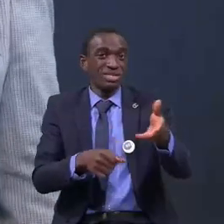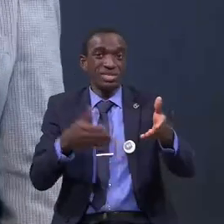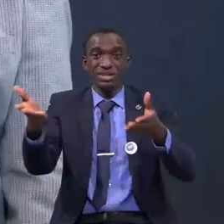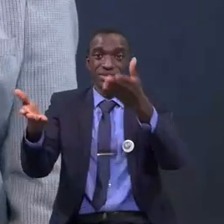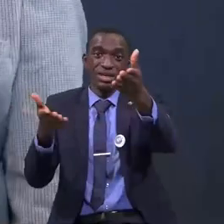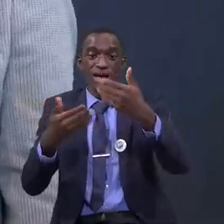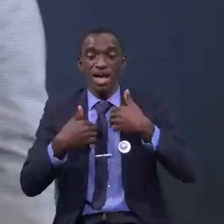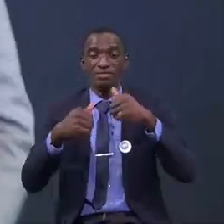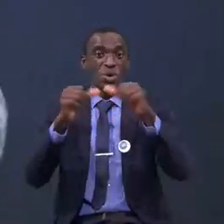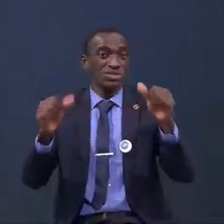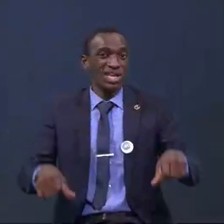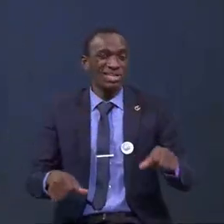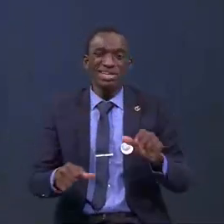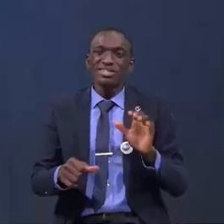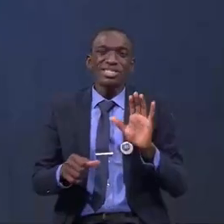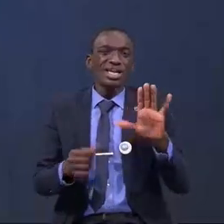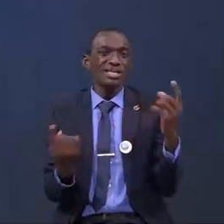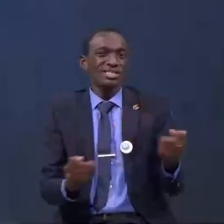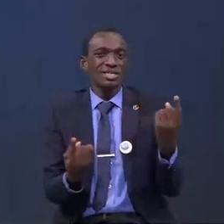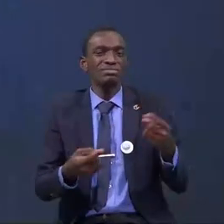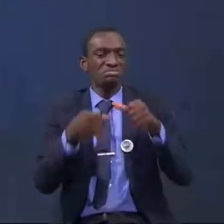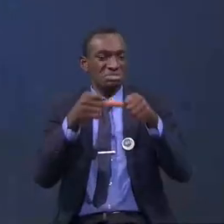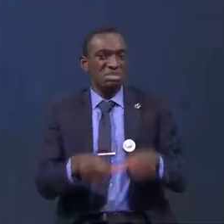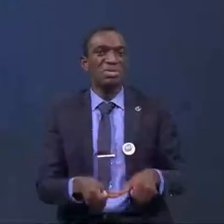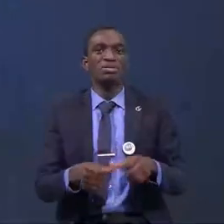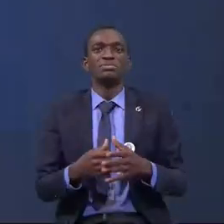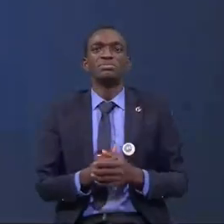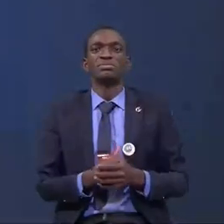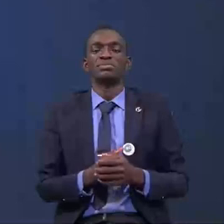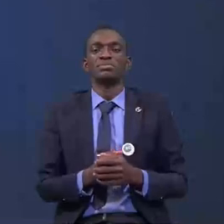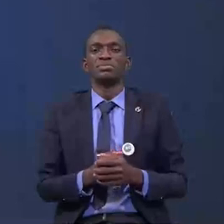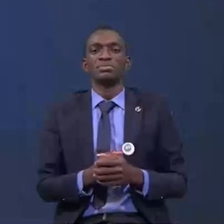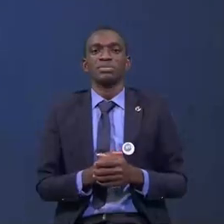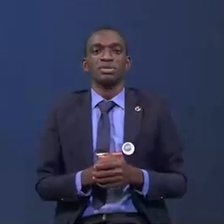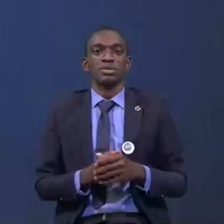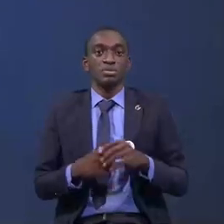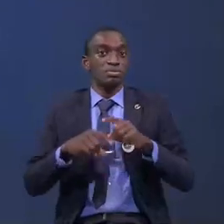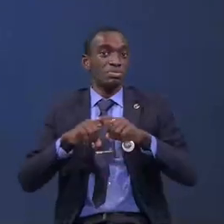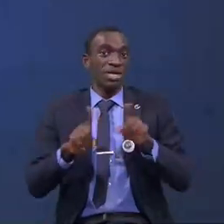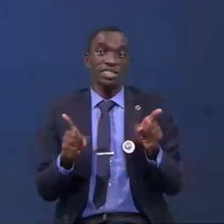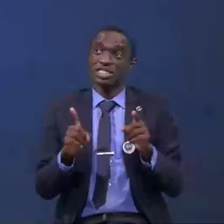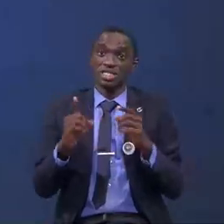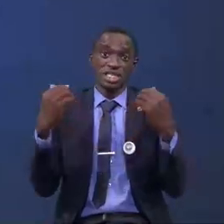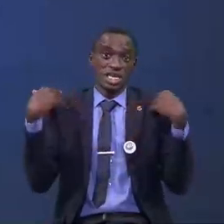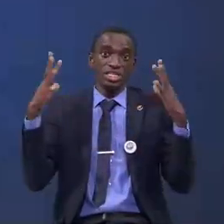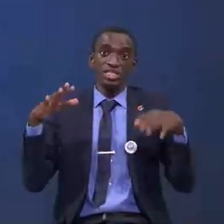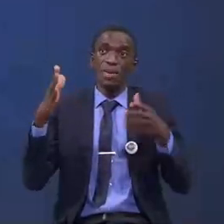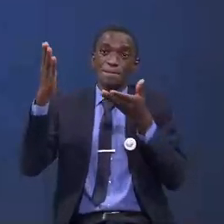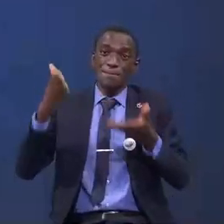Et ces pierres ardentes de tous ces autels ne pouvaient pas ôter, expier leurs péchés. Il a pris ça du